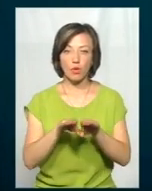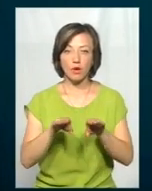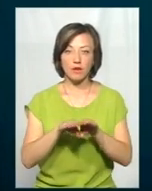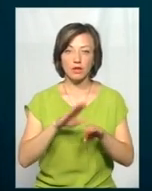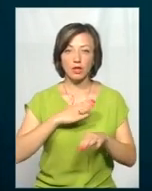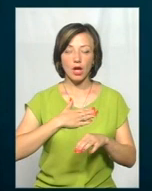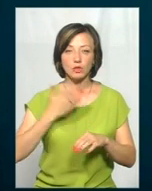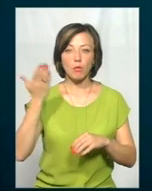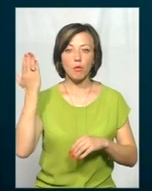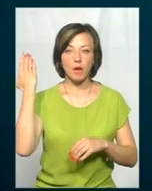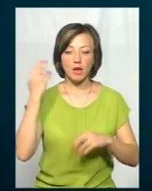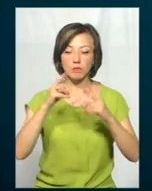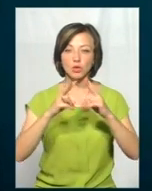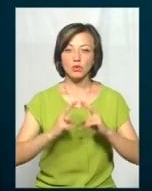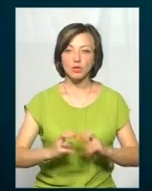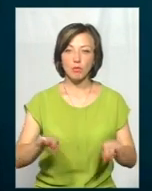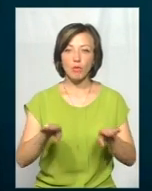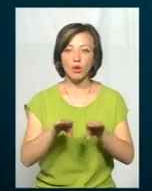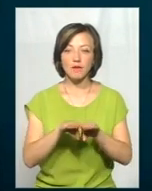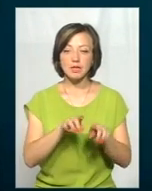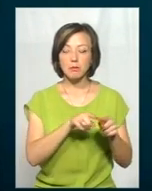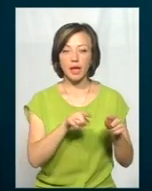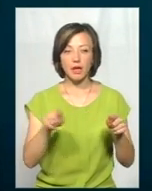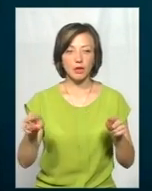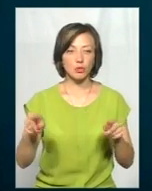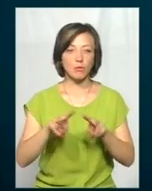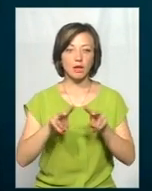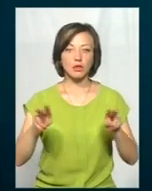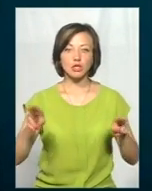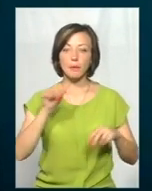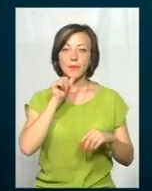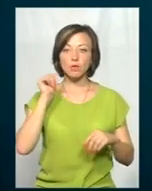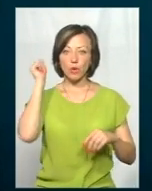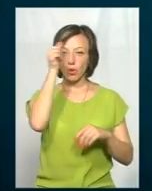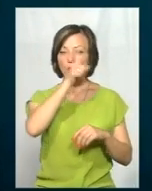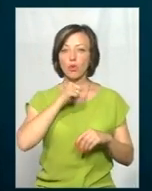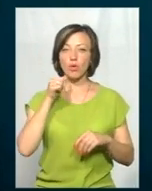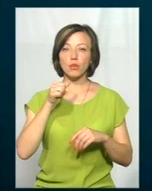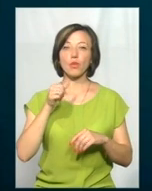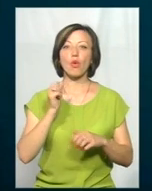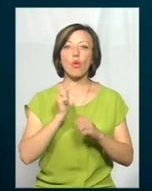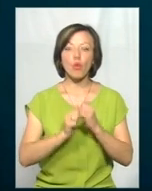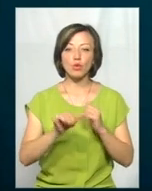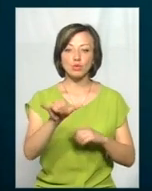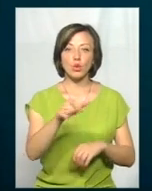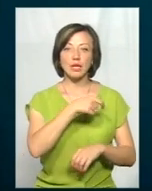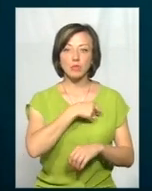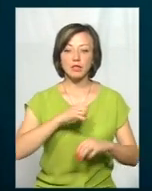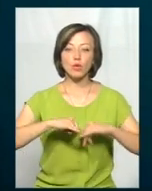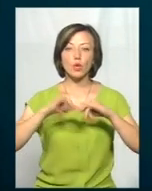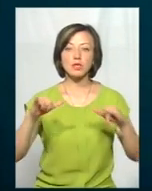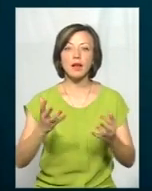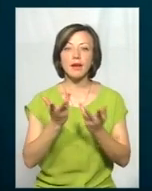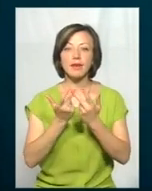з нашими попередніми дослідженнями, порівняно з періодом аналогічним минулого року, практично в кожного депутата зросла